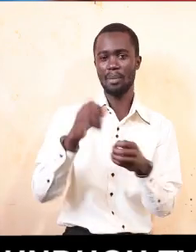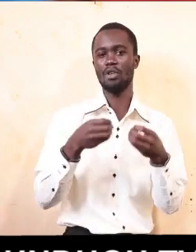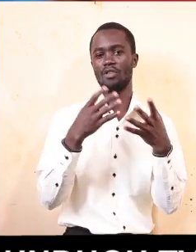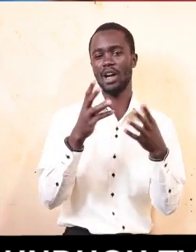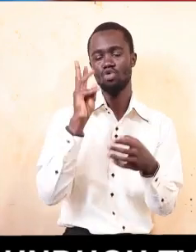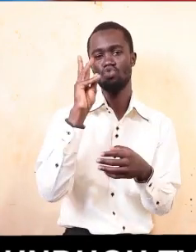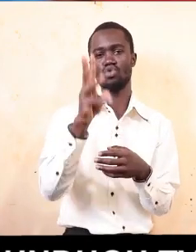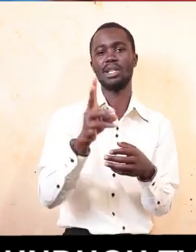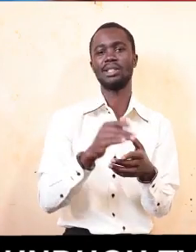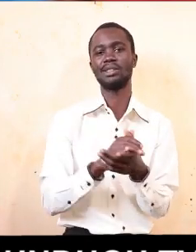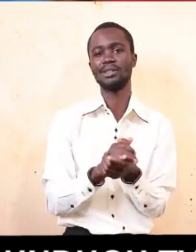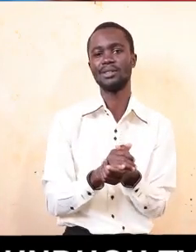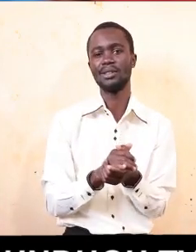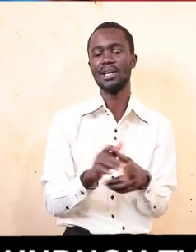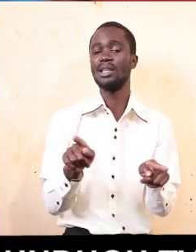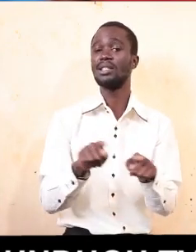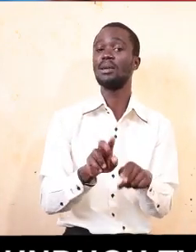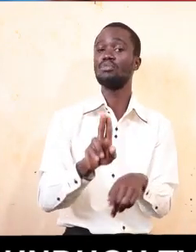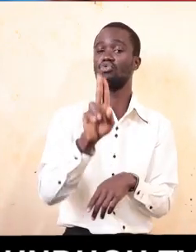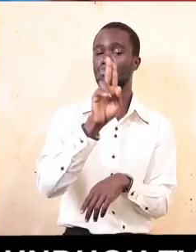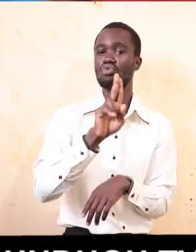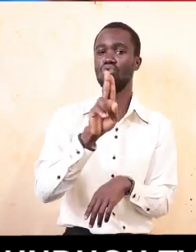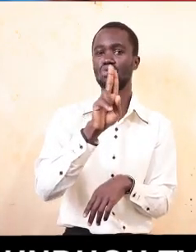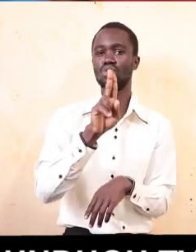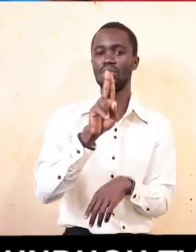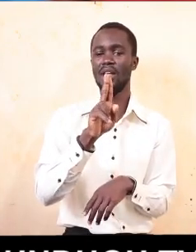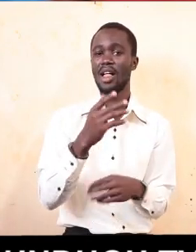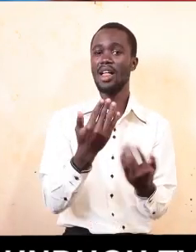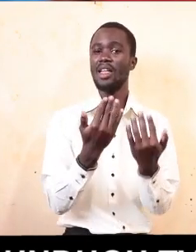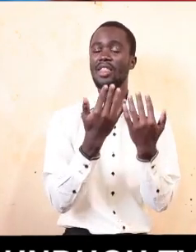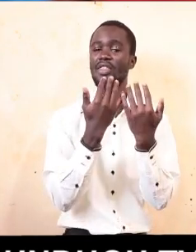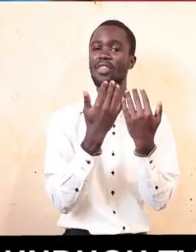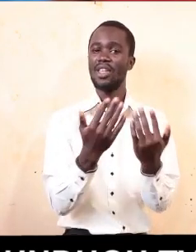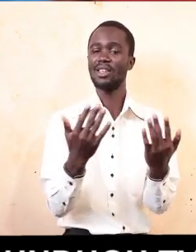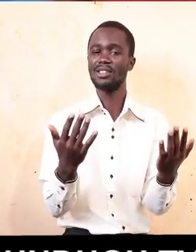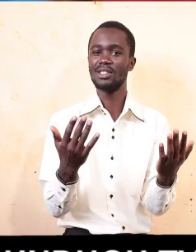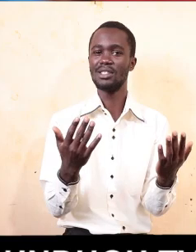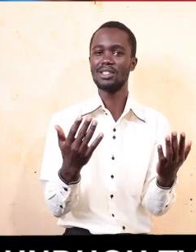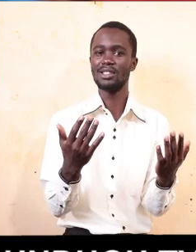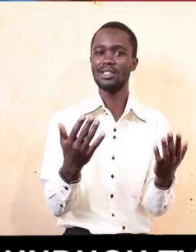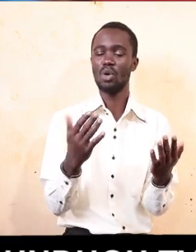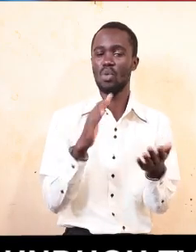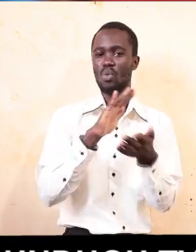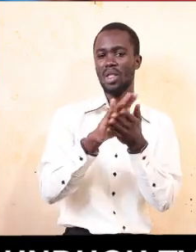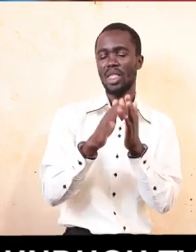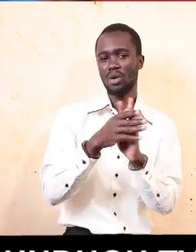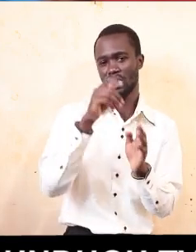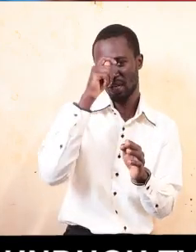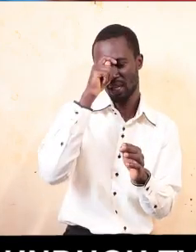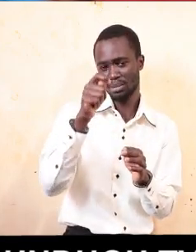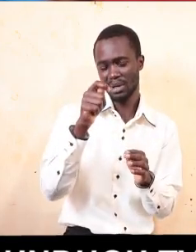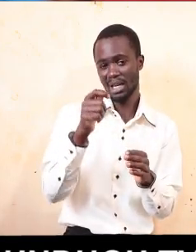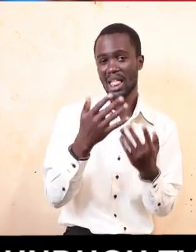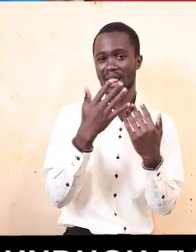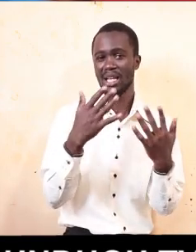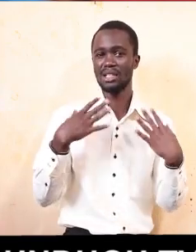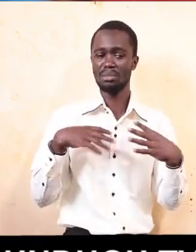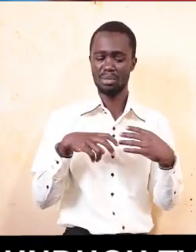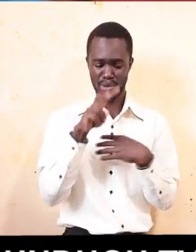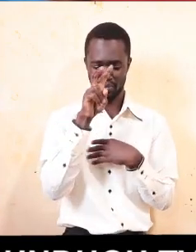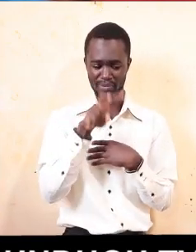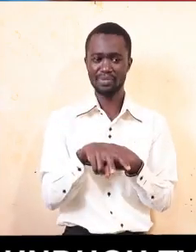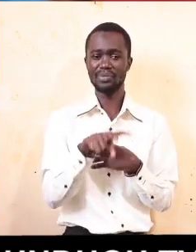na atatumia tu rasilimali ambazo hazina heshima. Tazama mtu